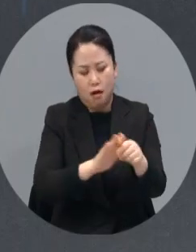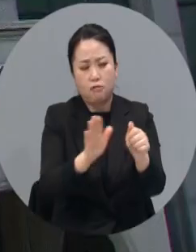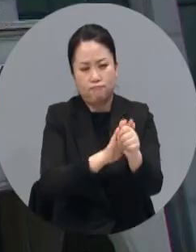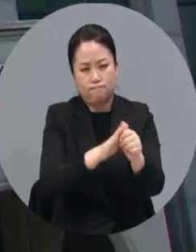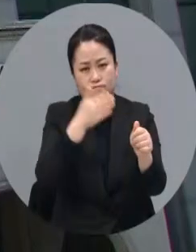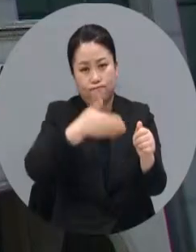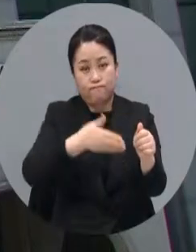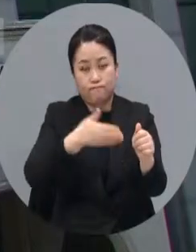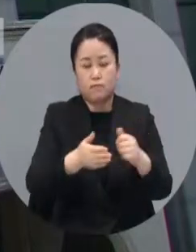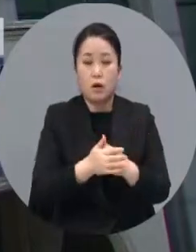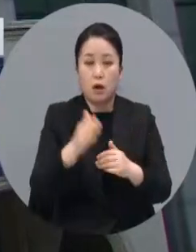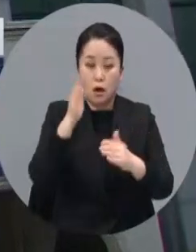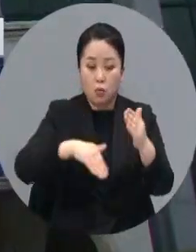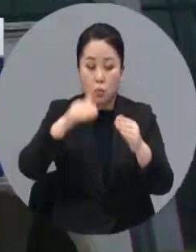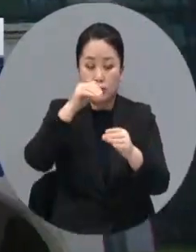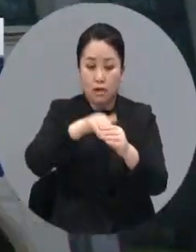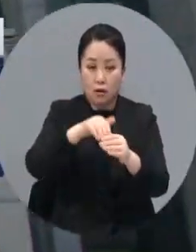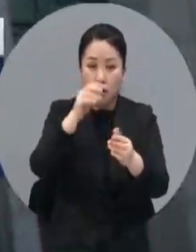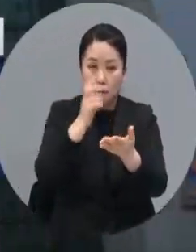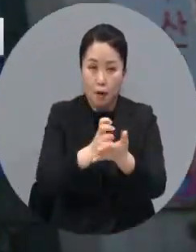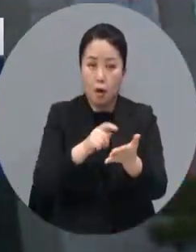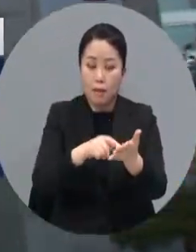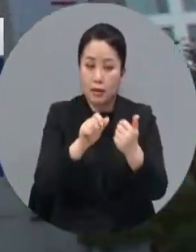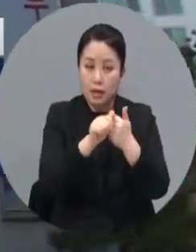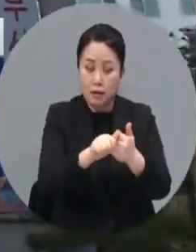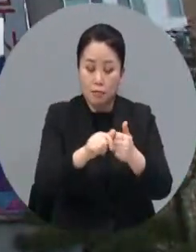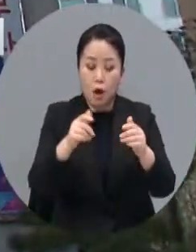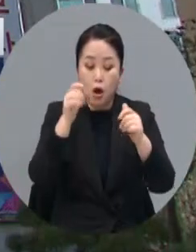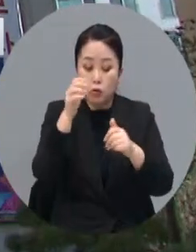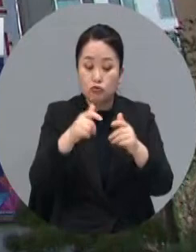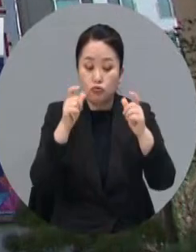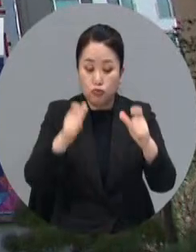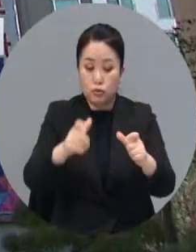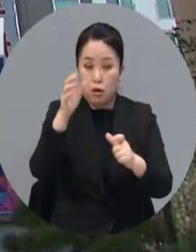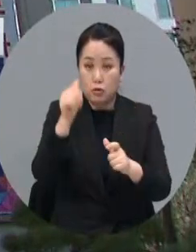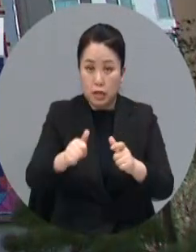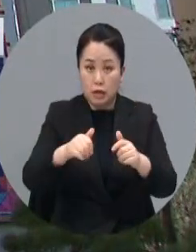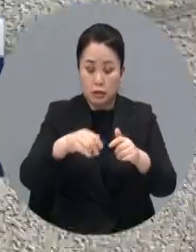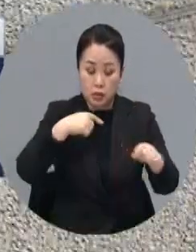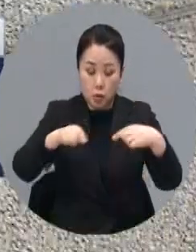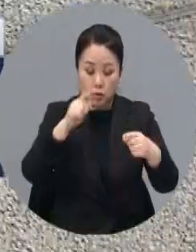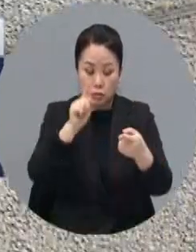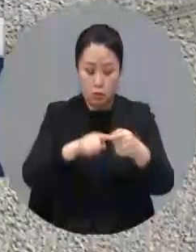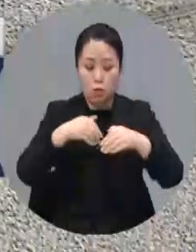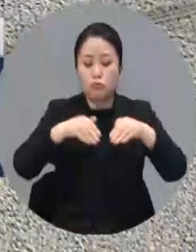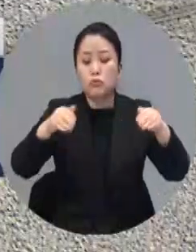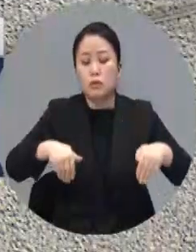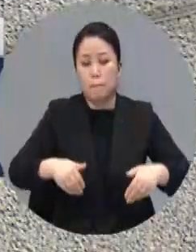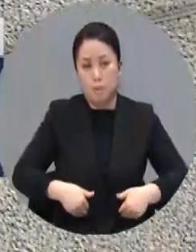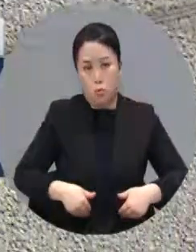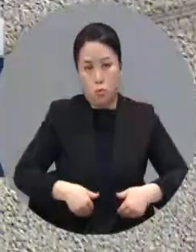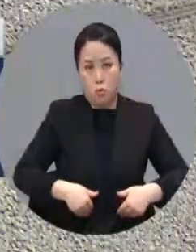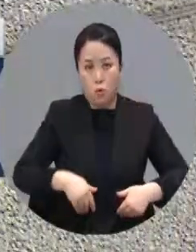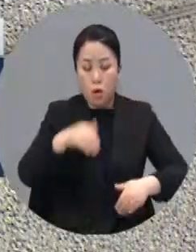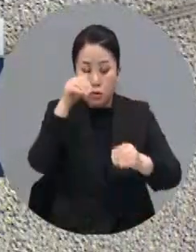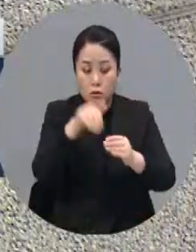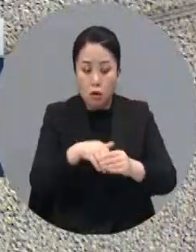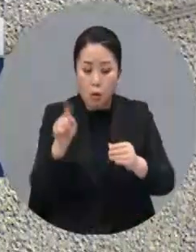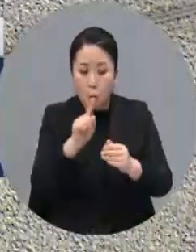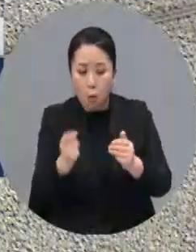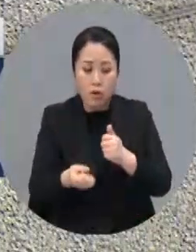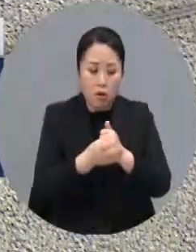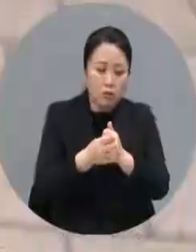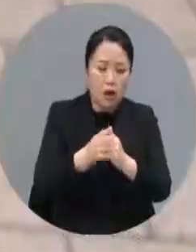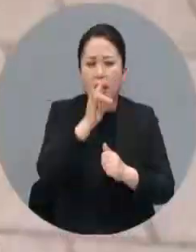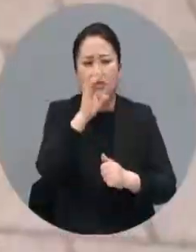바랍니다. 공직선거법에 따르면 구청장은 정치적 중립을 지켜야 하고 선거에 부당한 영향력을 행사하면 안